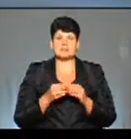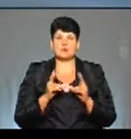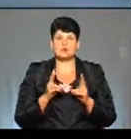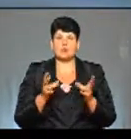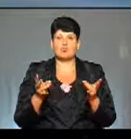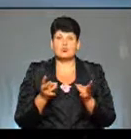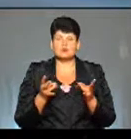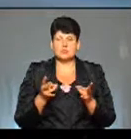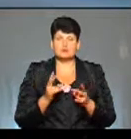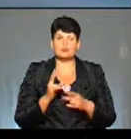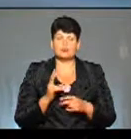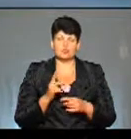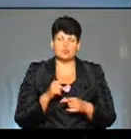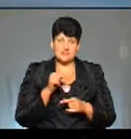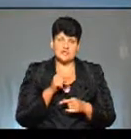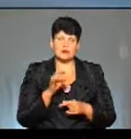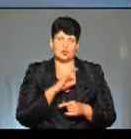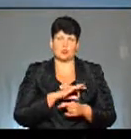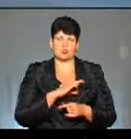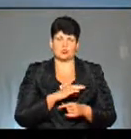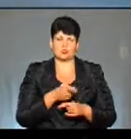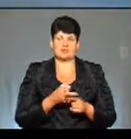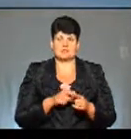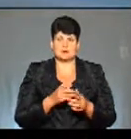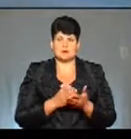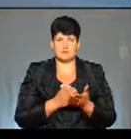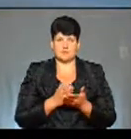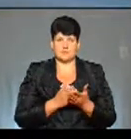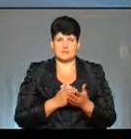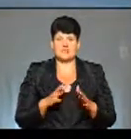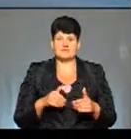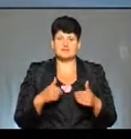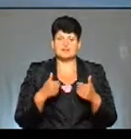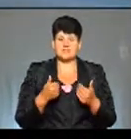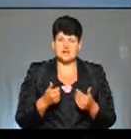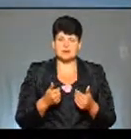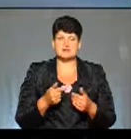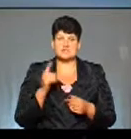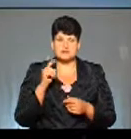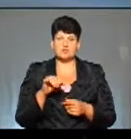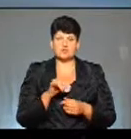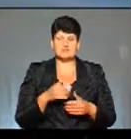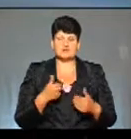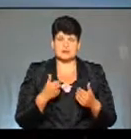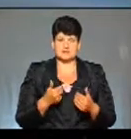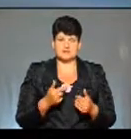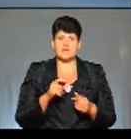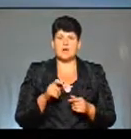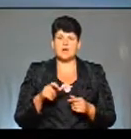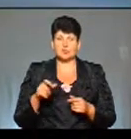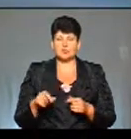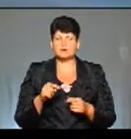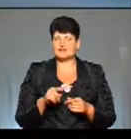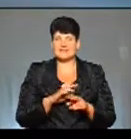потребує, то вже і користуються такими послугами, і звертаються, і знають, куди звертатися. Повірте, люди, вони